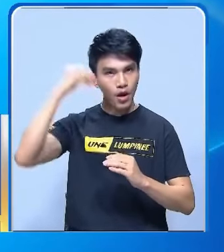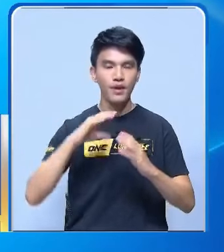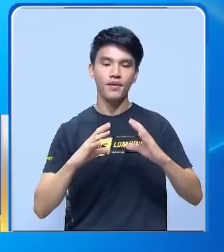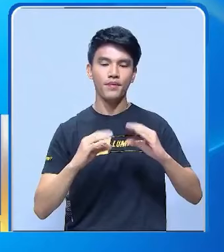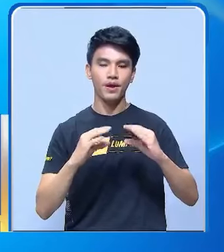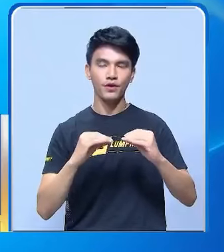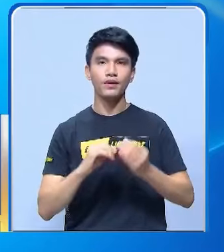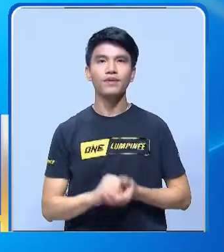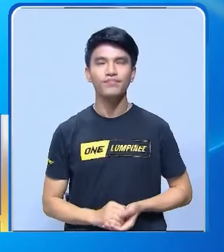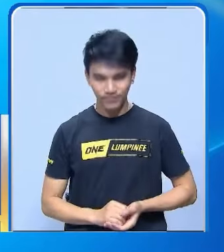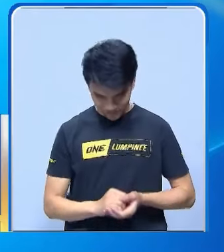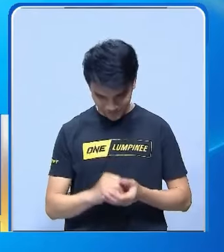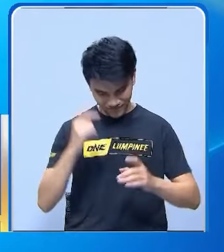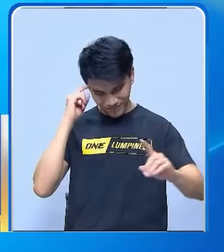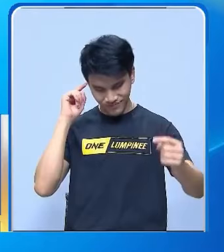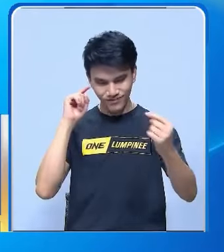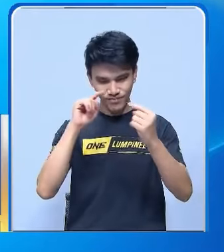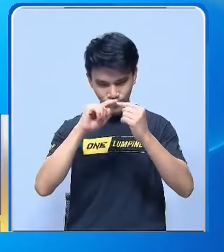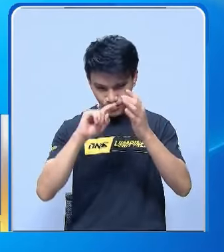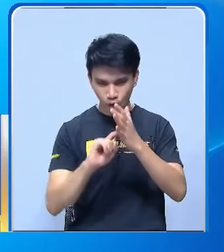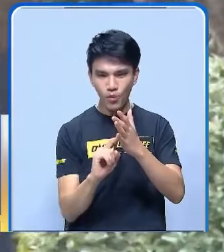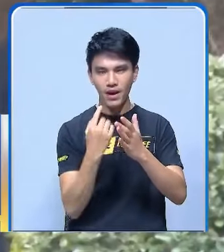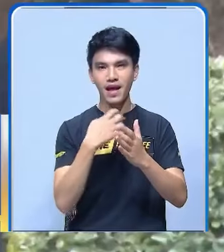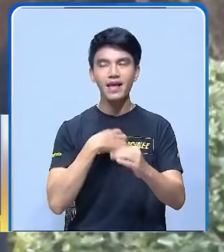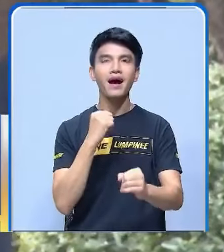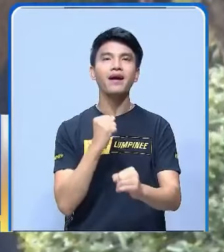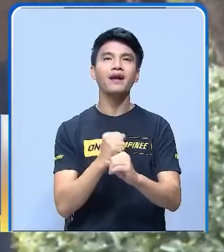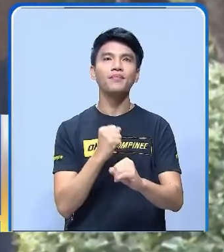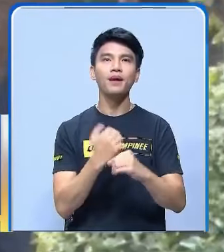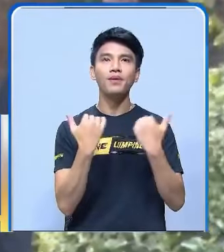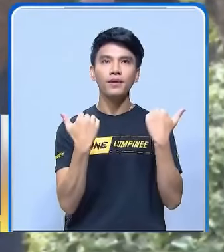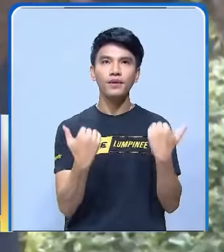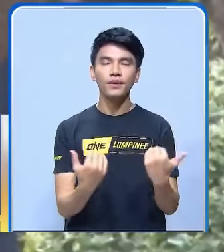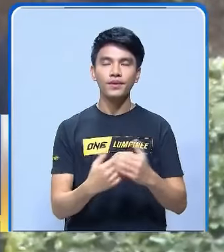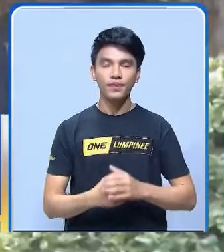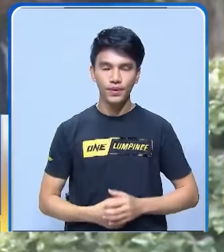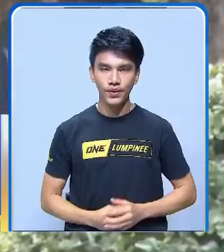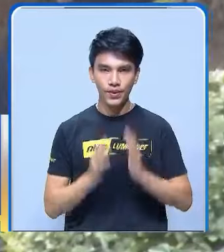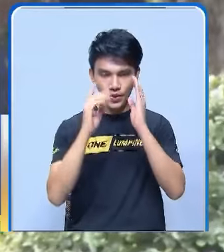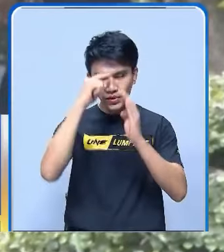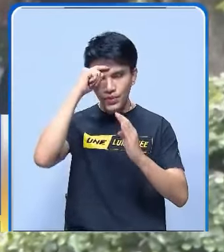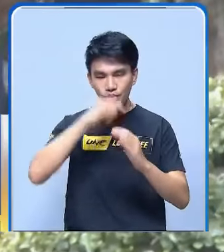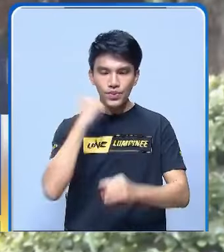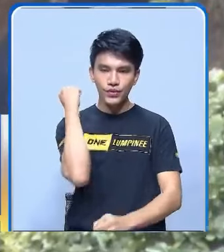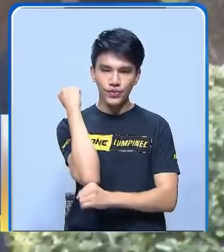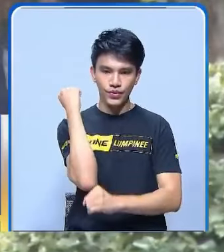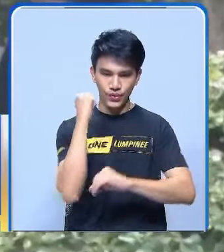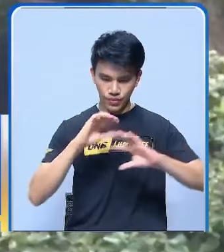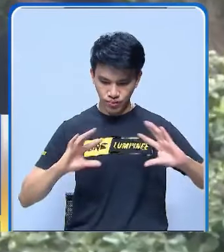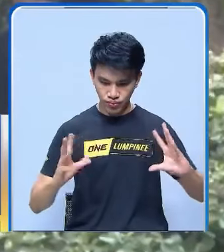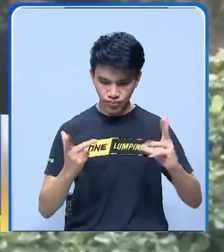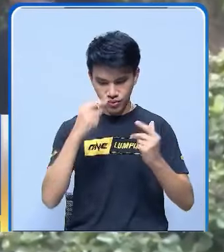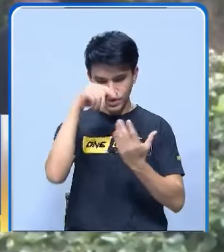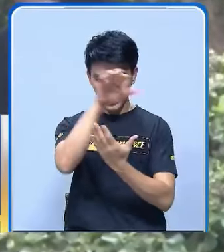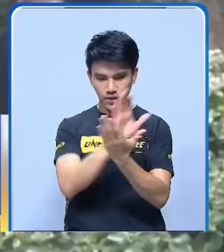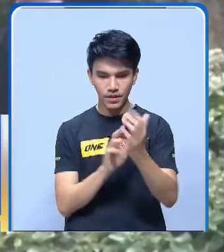ที่5อรหันต์นะตั้งไว้และต้องสำเร็จในรัฐบาลนี้ก็คือคนไทยจะต้องพ้นความยากจนประเทศหลุดพ้นปั